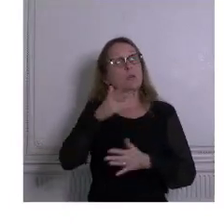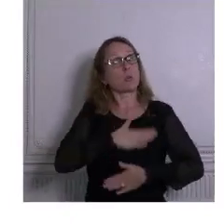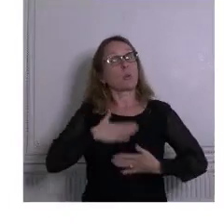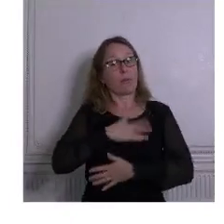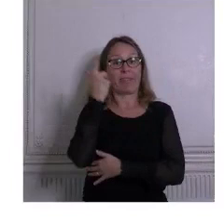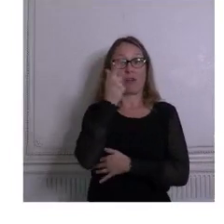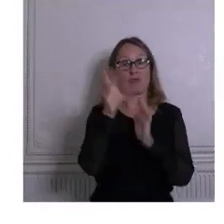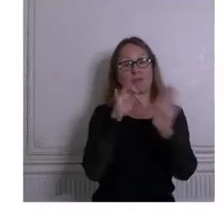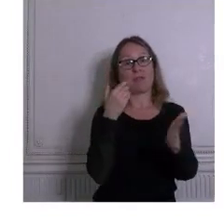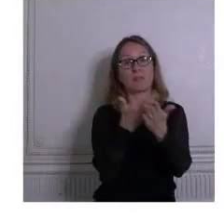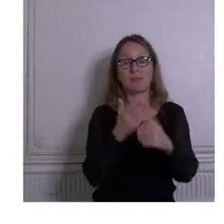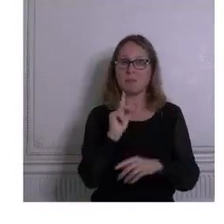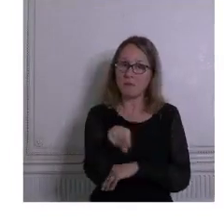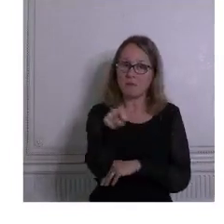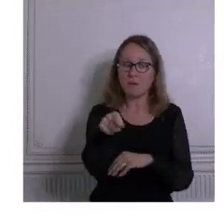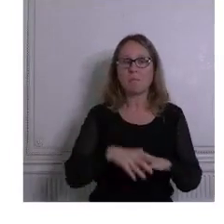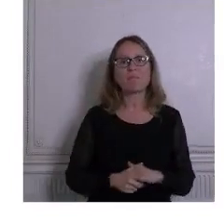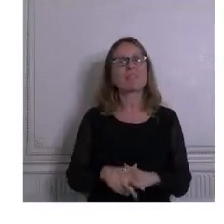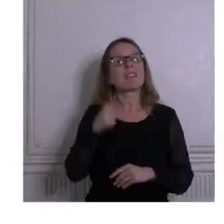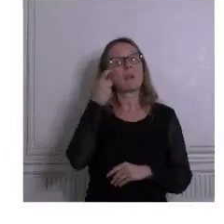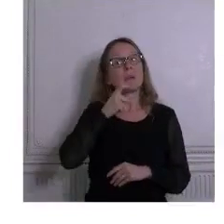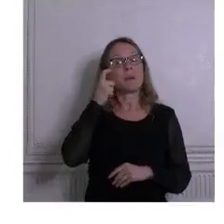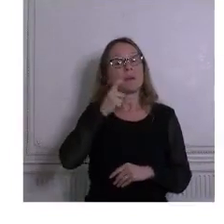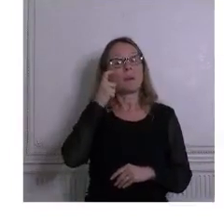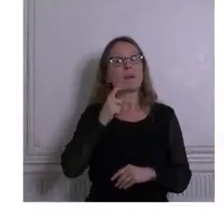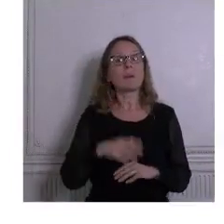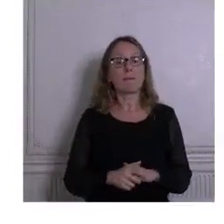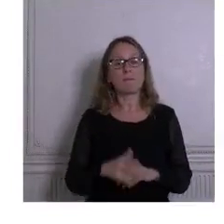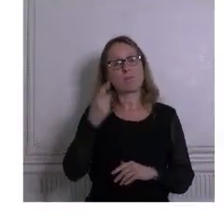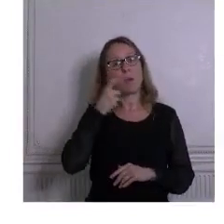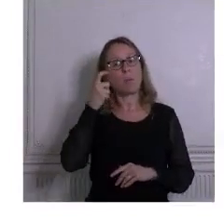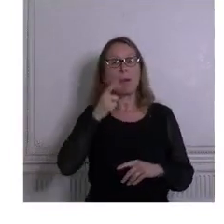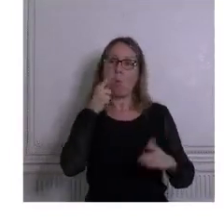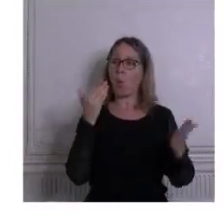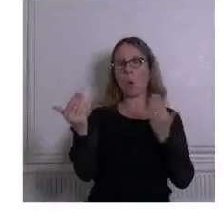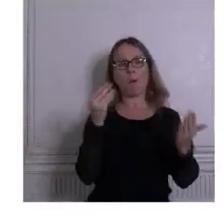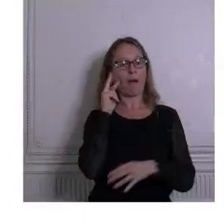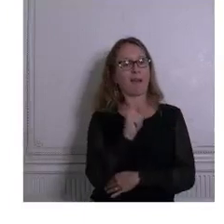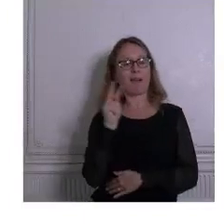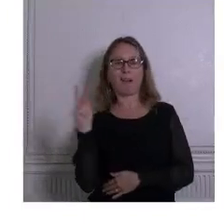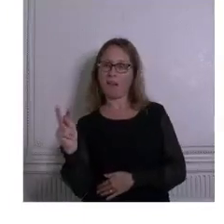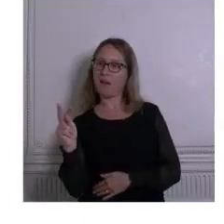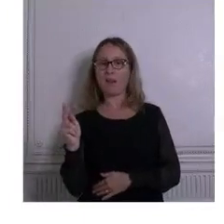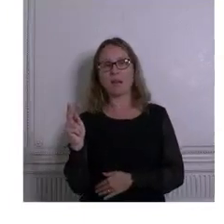je suis en colère. Je suis en colère d'arriver maintenant dans le mur